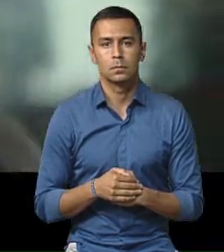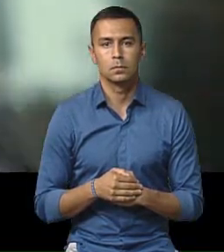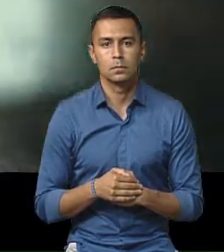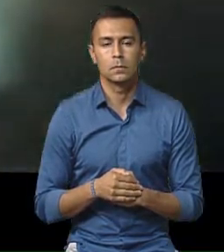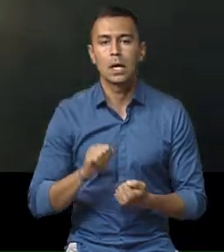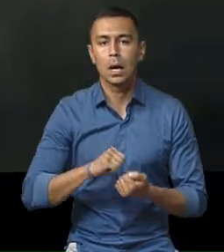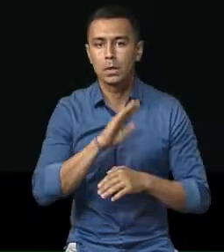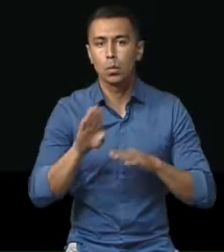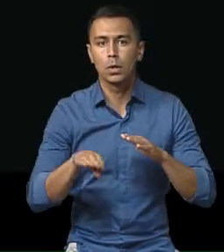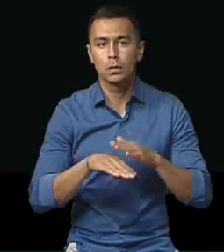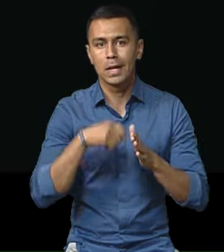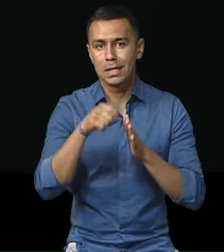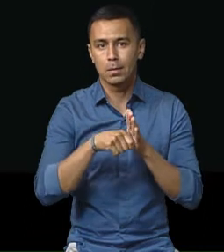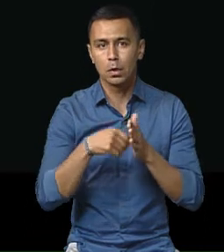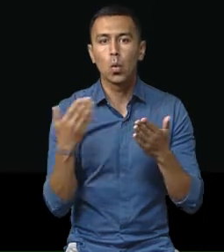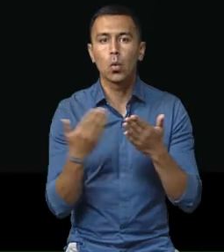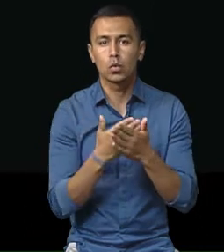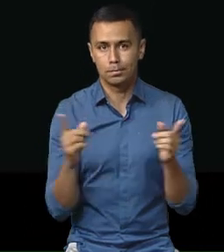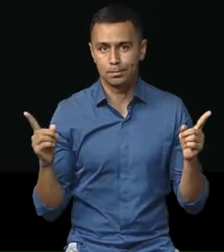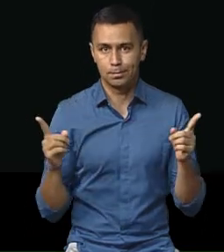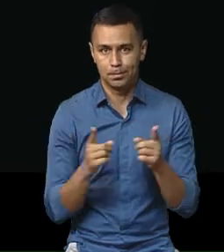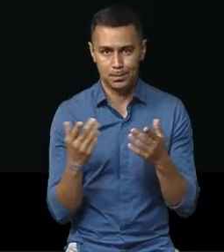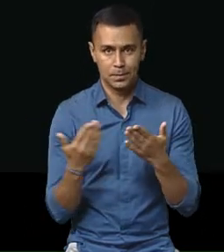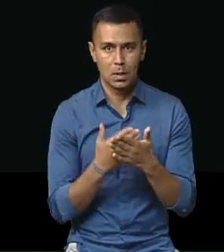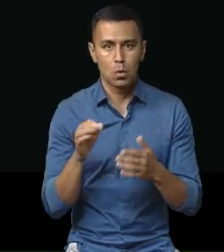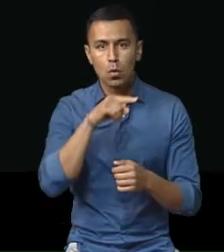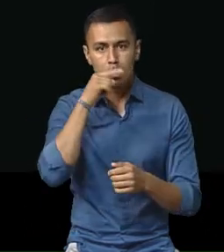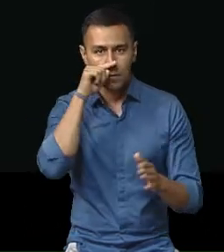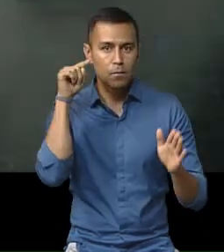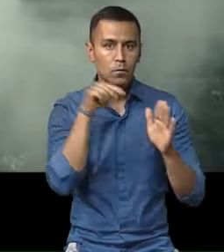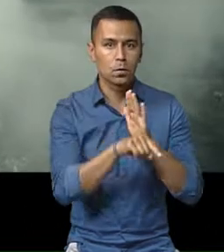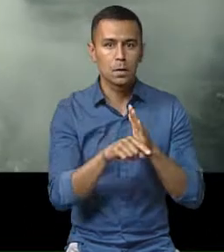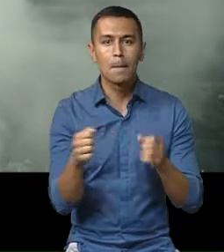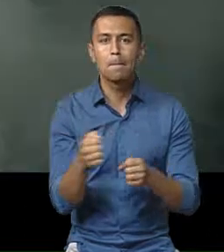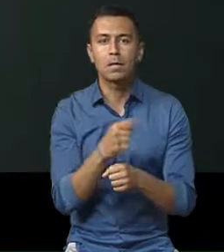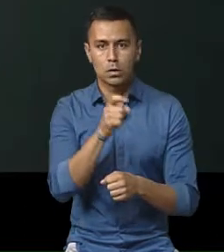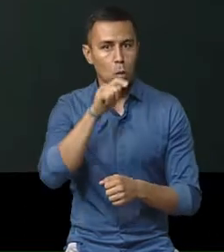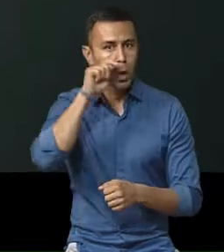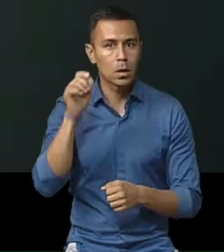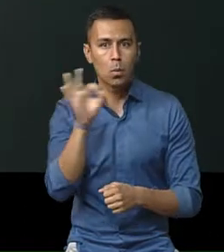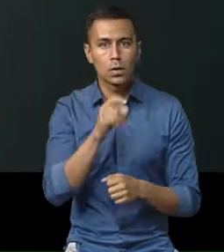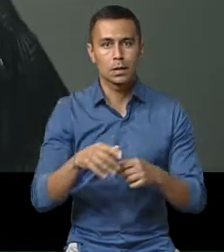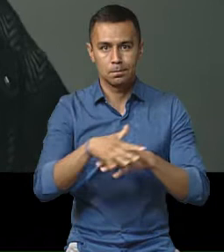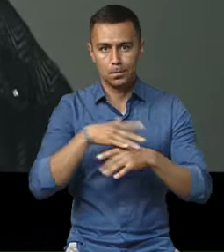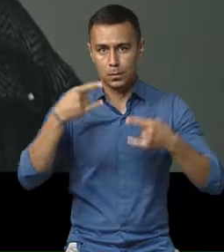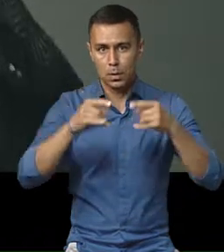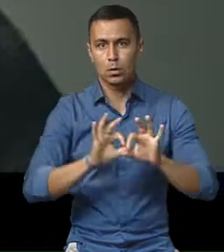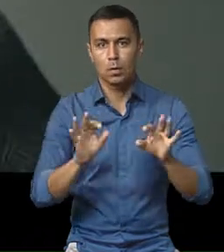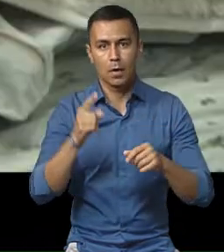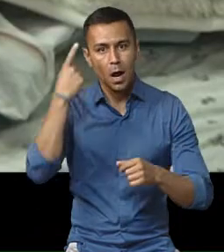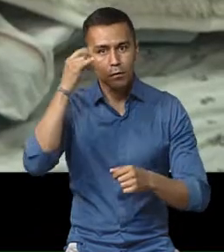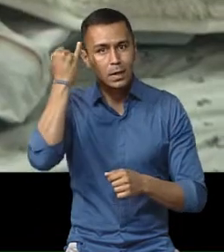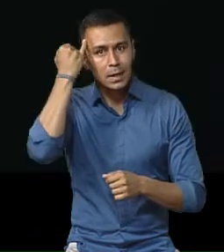У Кам'янці-Подільському знімають художню короткометражну стрічку про російське вторгнення «Битва за Україну». Про це Суспільному розповів автор